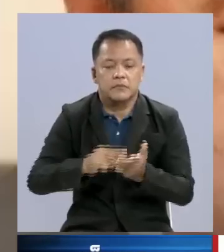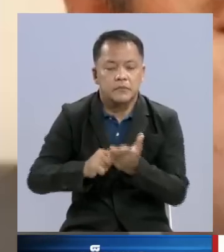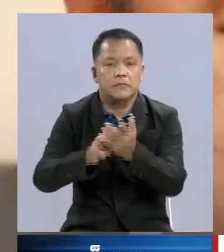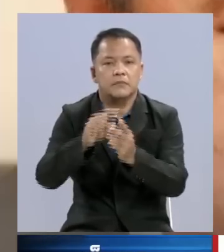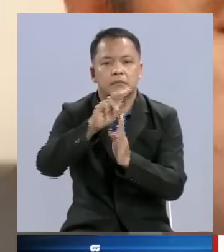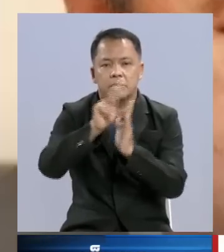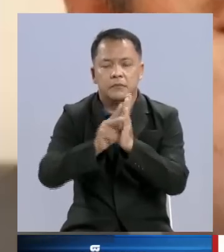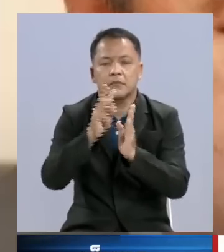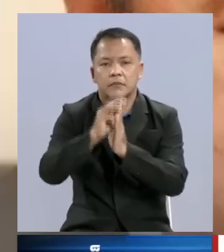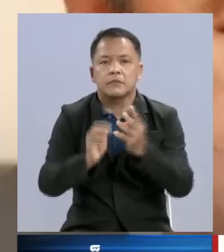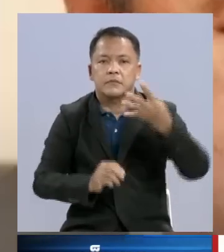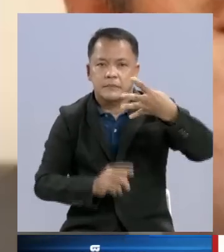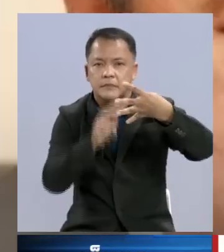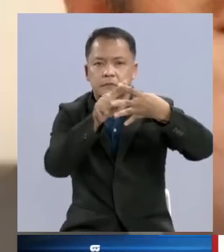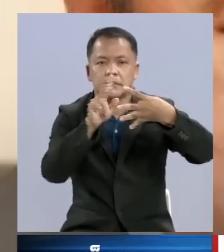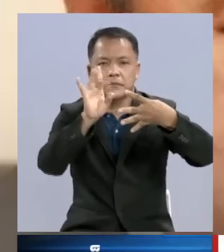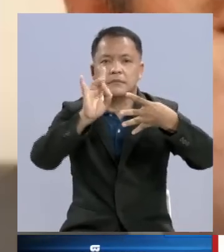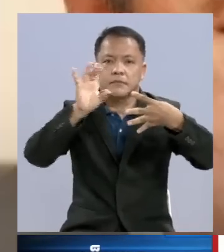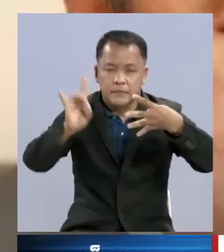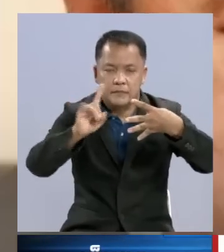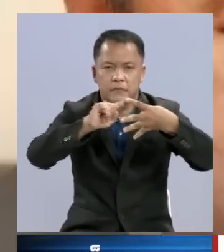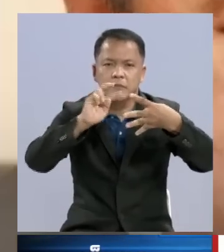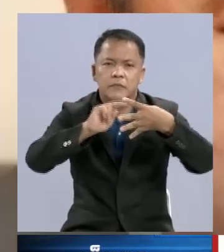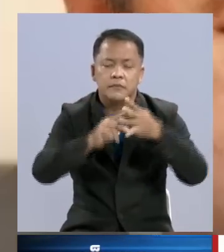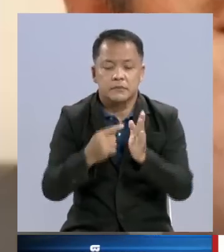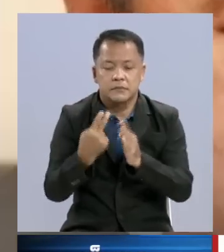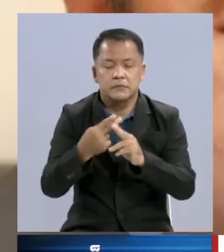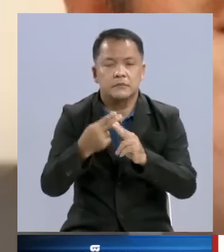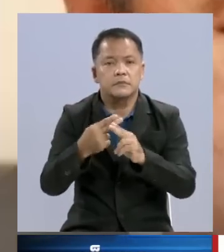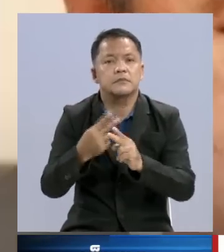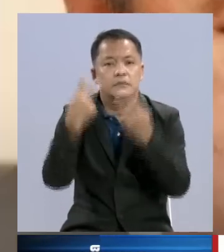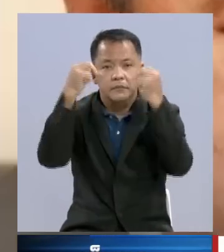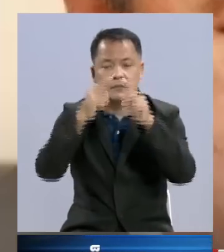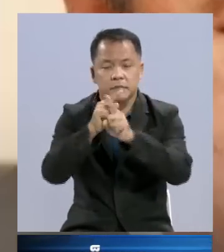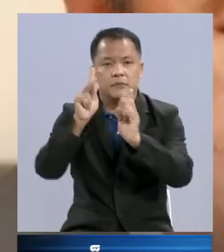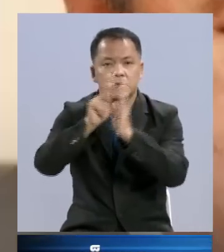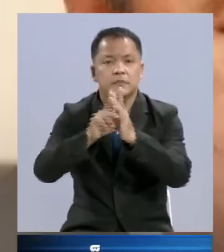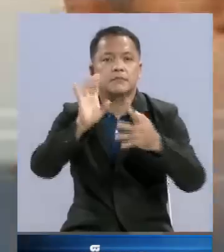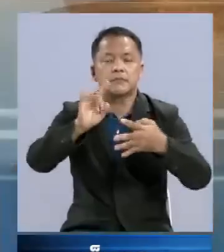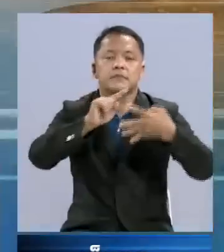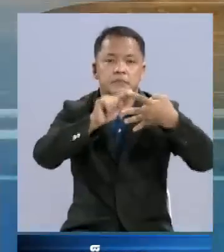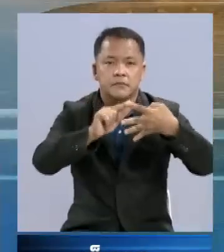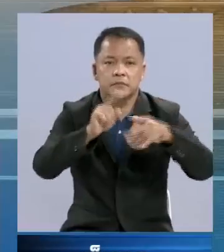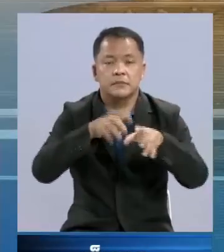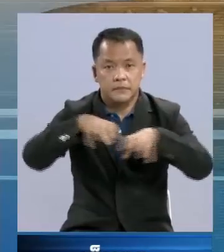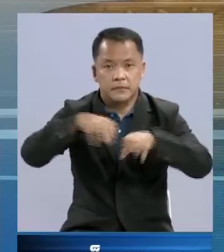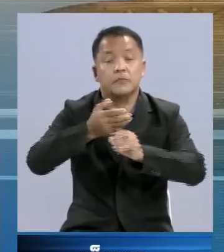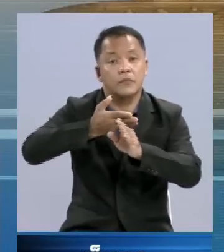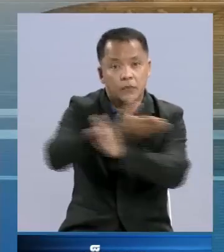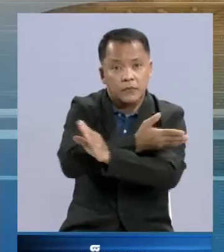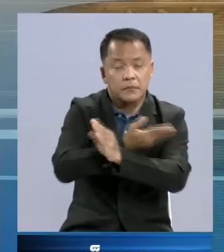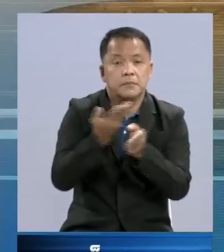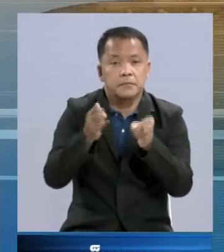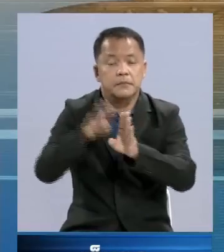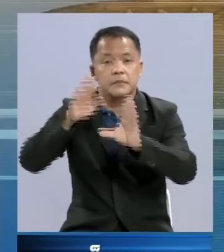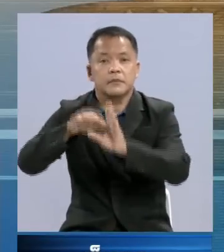ามาถึง4มาตราครับอย่างมาตรา88ก็คือเรื่องของการเสนอชื่อแคนดิเดตนายกตามรัฐธรรมนูญมาตรา88นั้นดำเนินการก่อนปิด